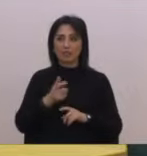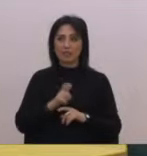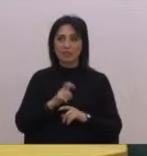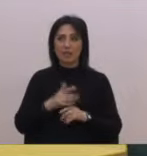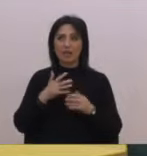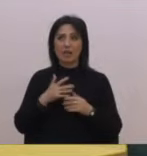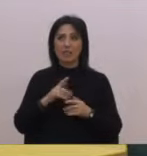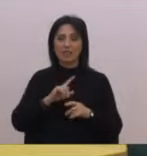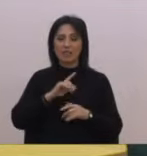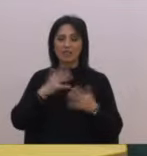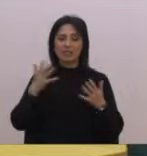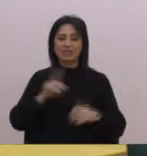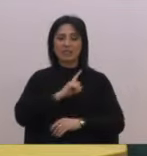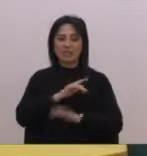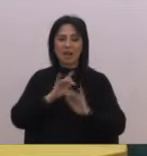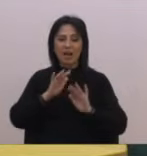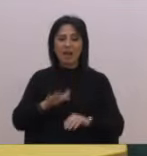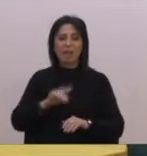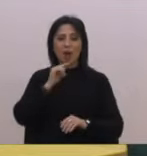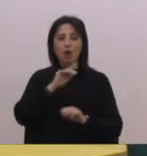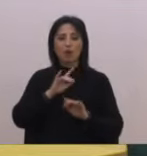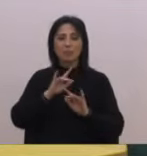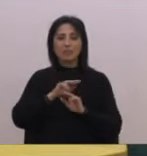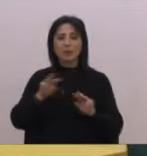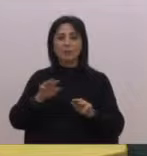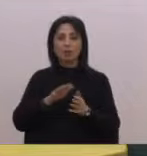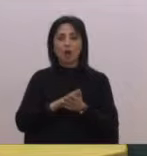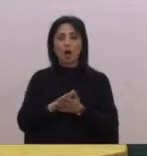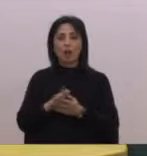დიდ ძალისხმევას ხარჯავს ეკონომიკის სამინისტრო